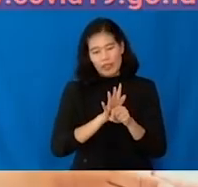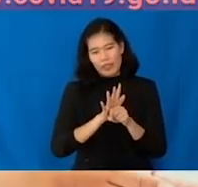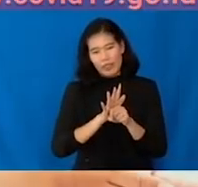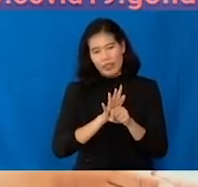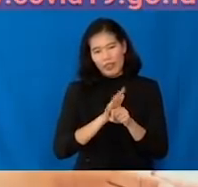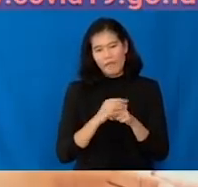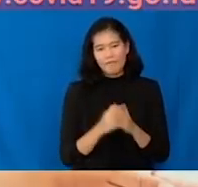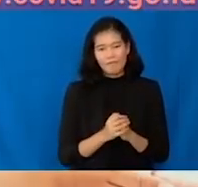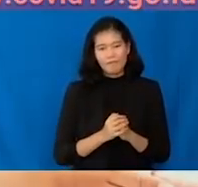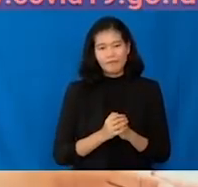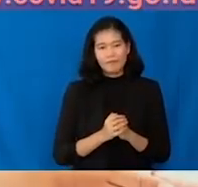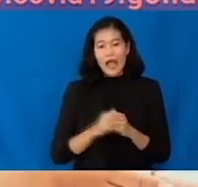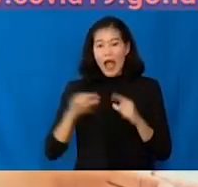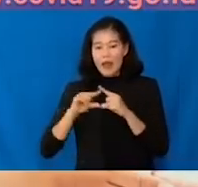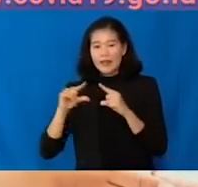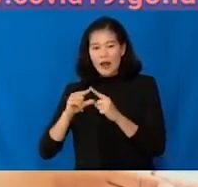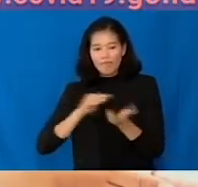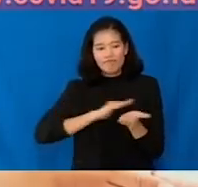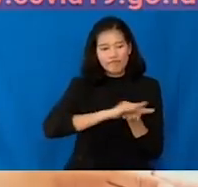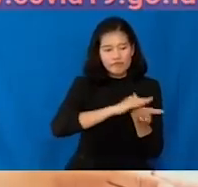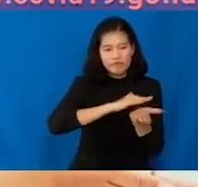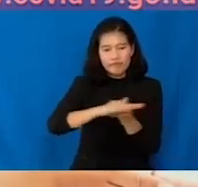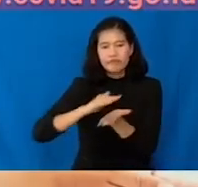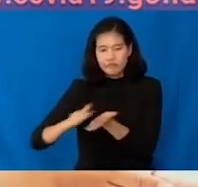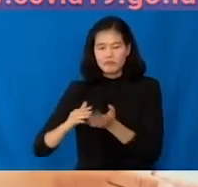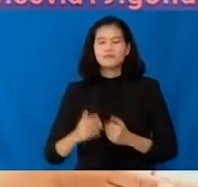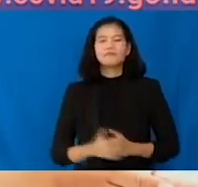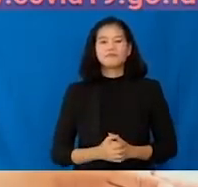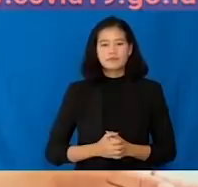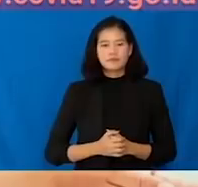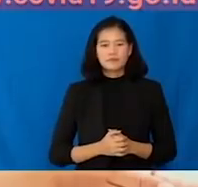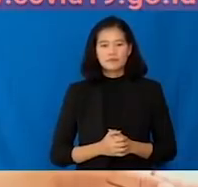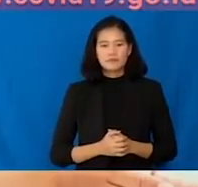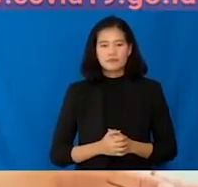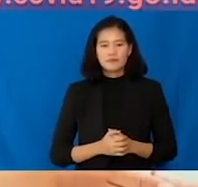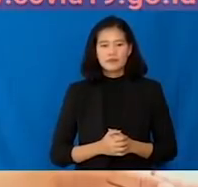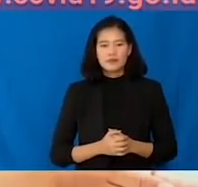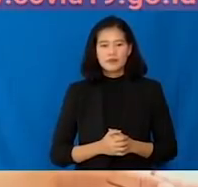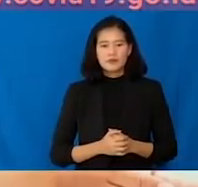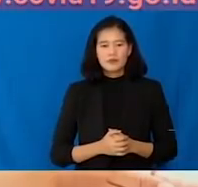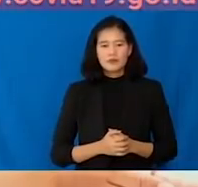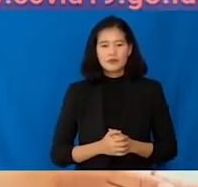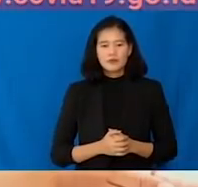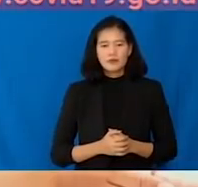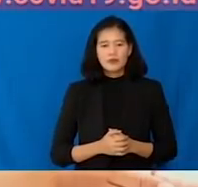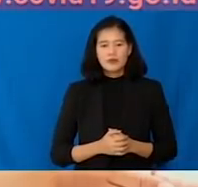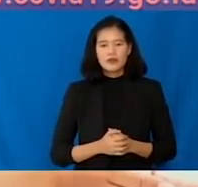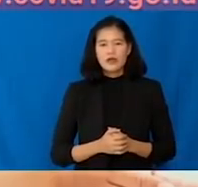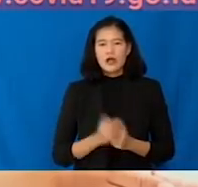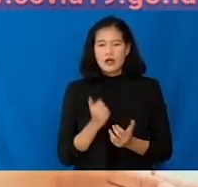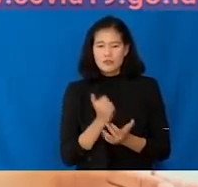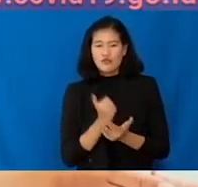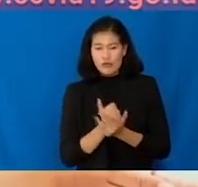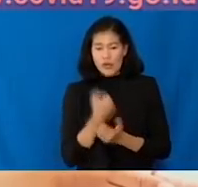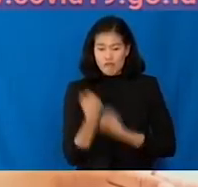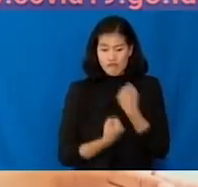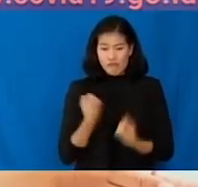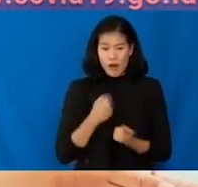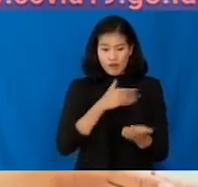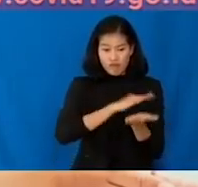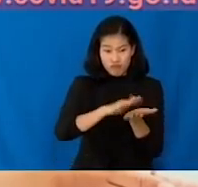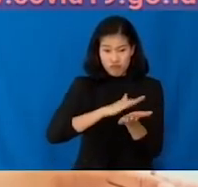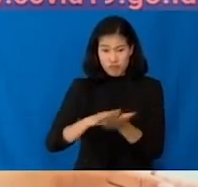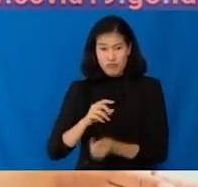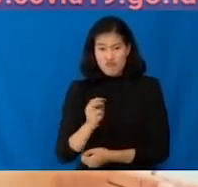yang memang disiapkan khusus untuk ini Hai penjajakan perubahan ini Tentunya tidak sedemikian mudah karena